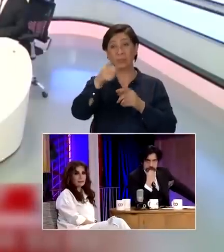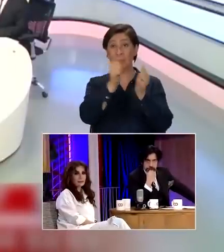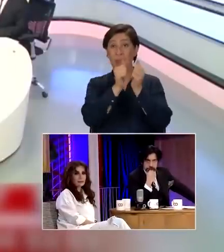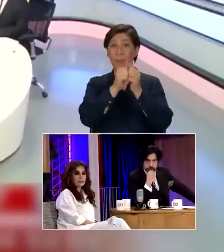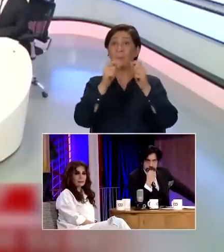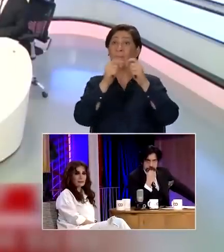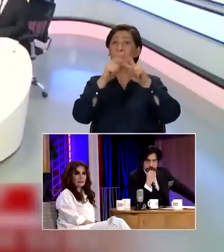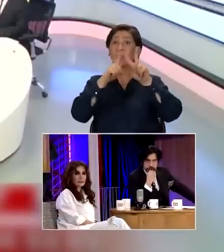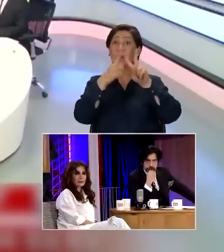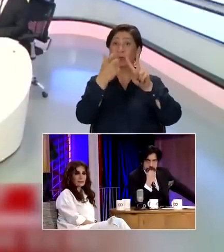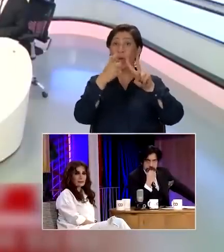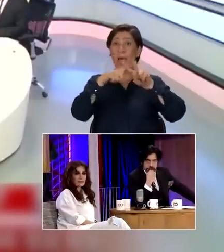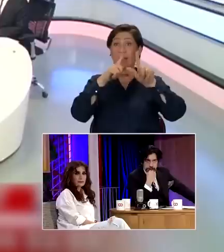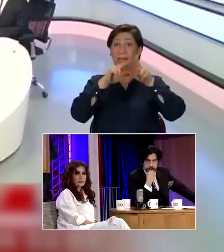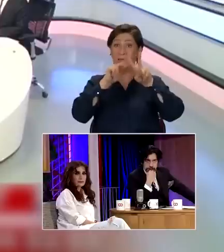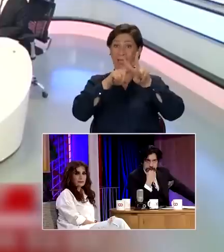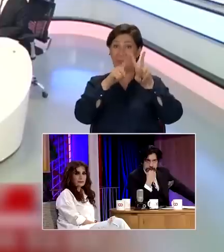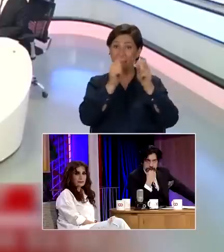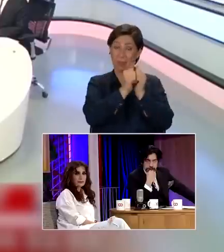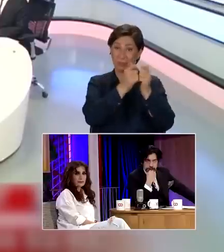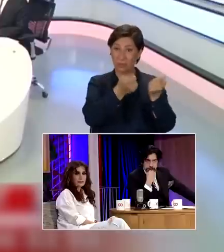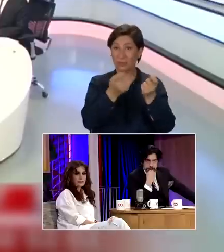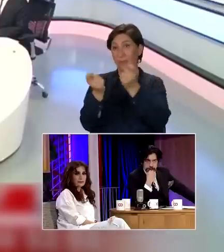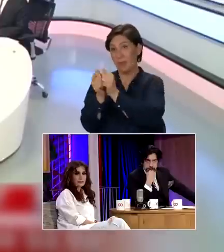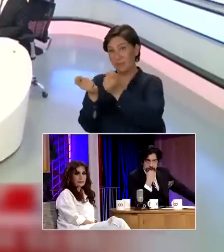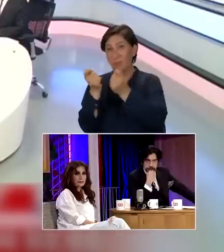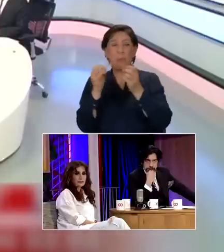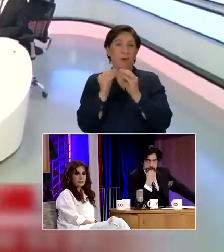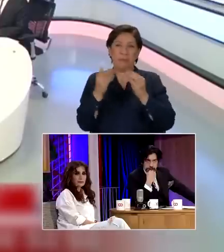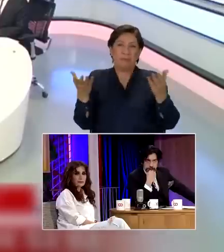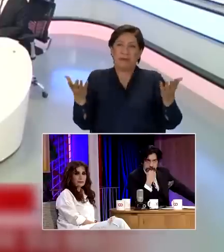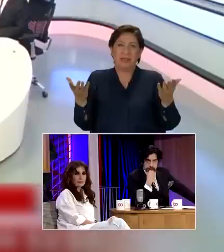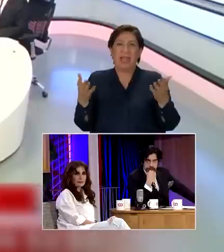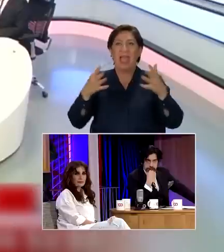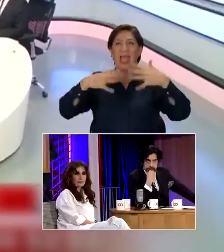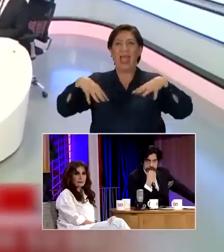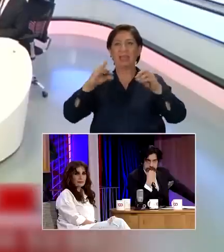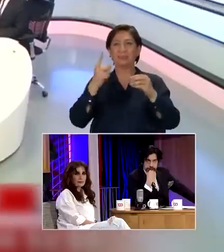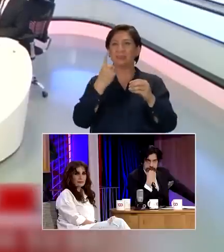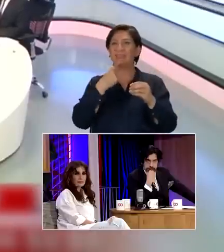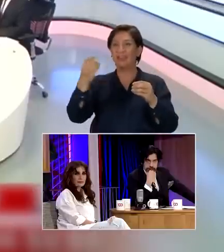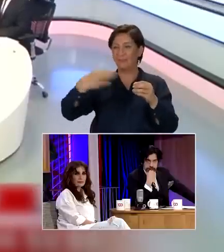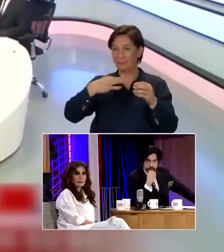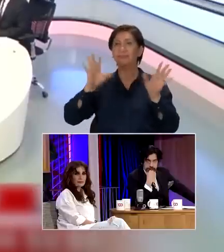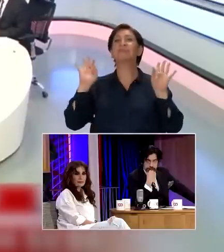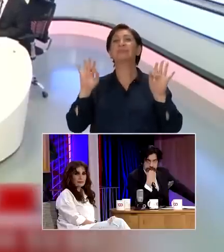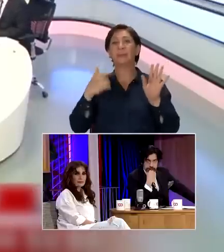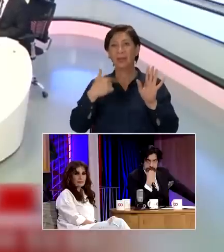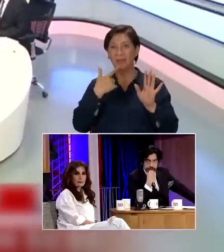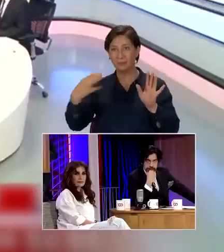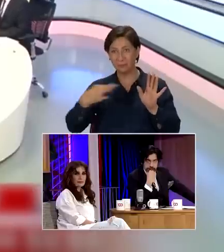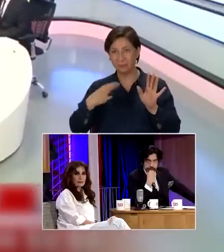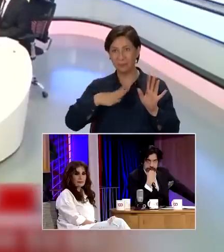çalıştım. Mesele yok o zaman yani. Herkes bana bir şey çakmasın yani. Bana laf mı çakmak istiyorsun? Ben sen Banu Alkan'a haftada... Sen